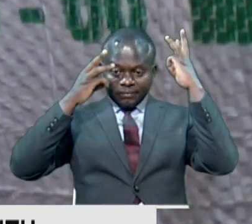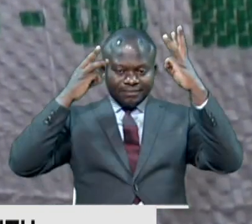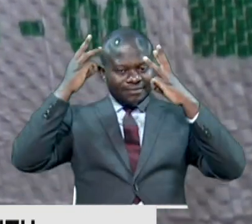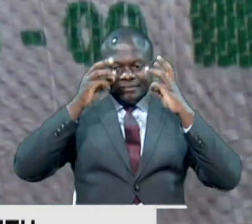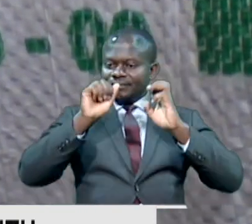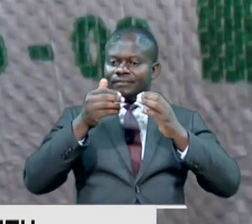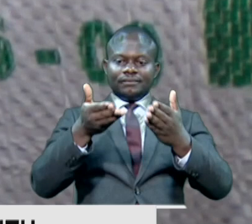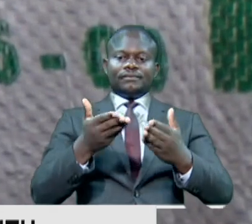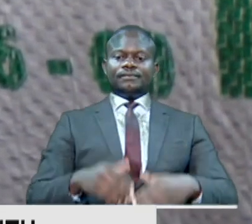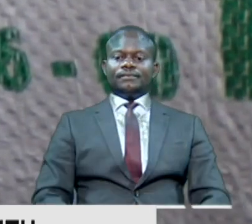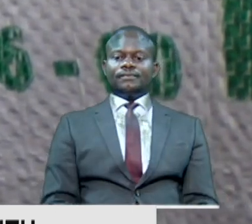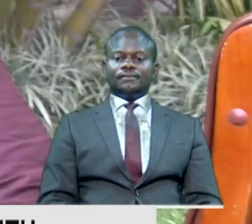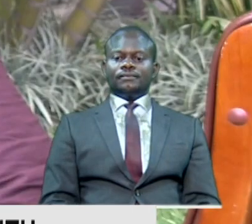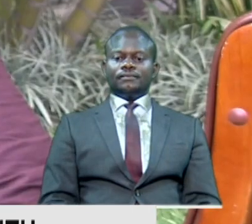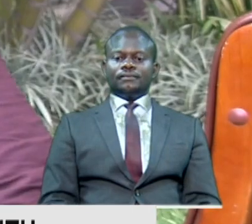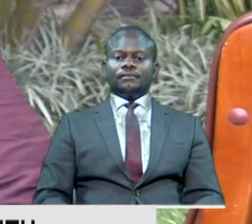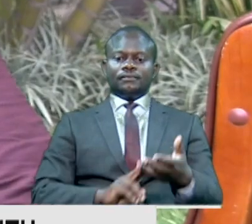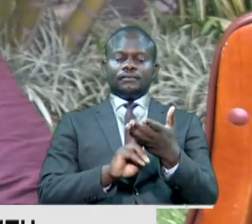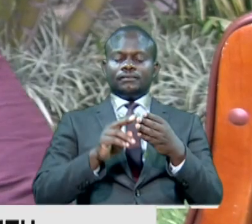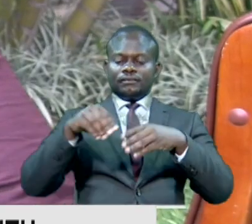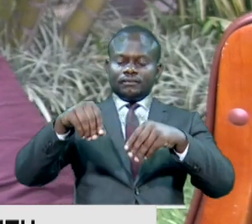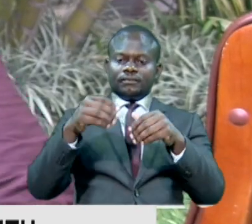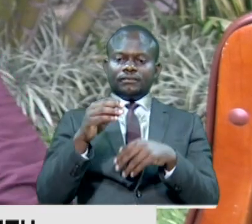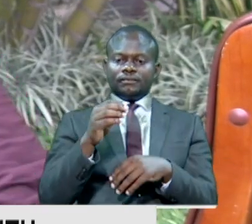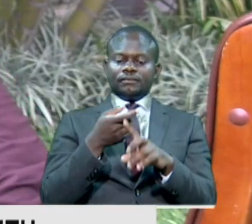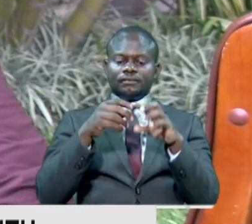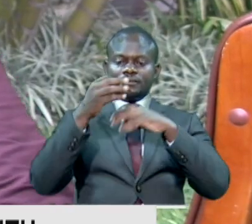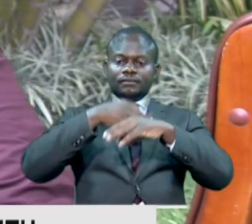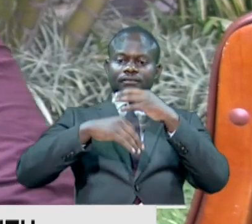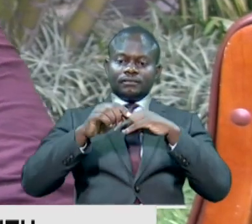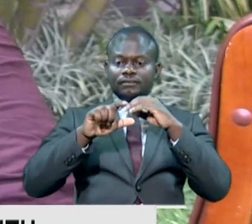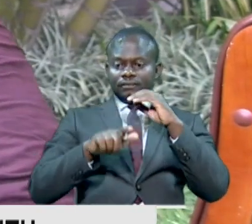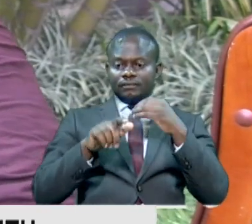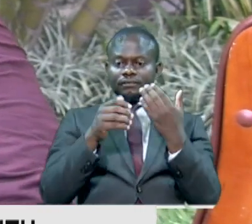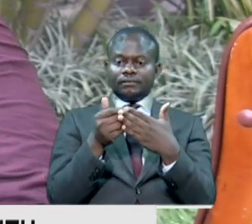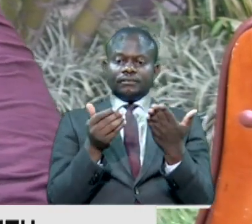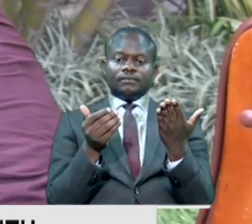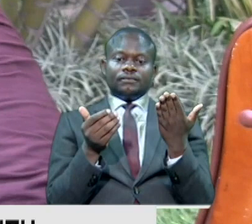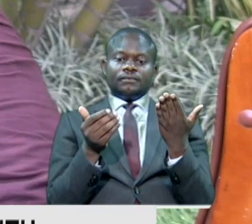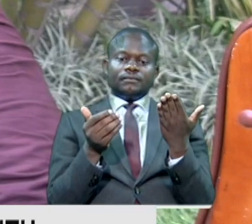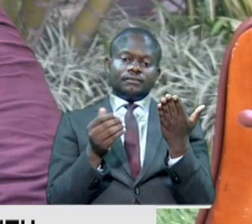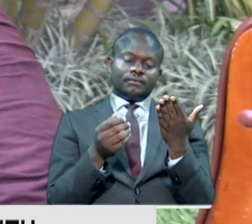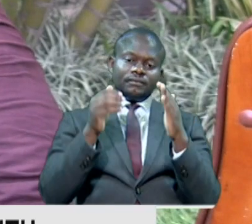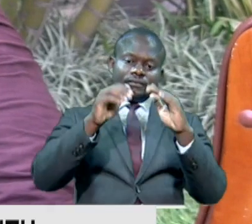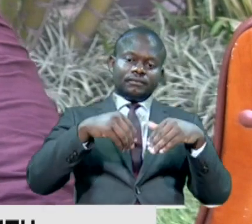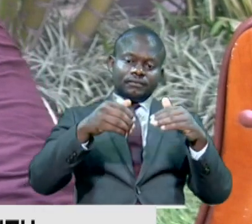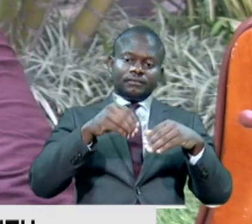zaba zihari cyakoreshejwe ifumbire mva Rwanda isanga iri hasi kugyanje ni cyahinzwe